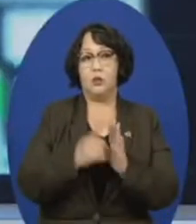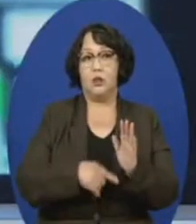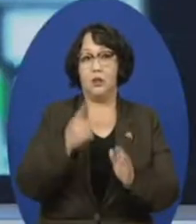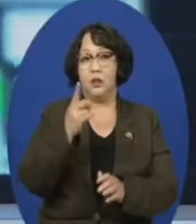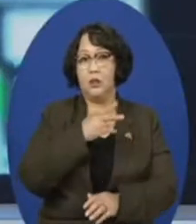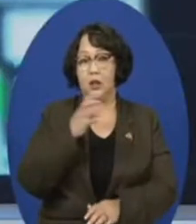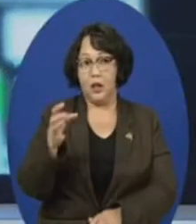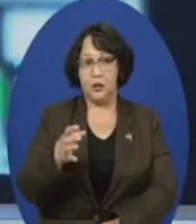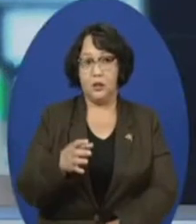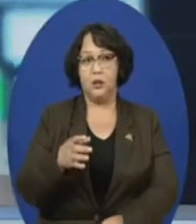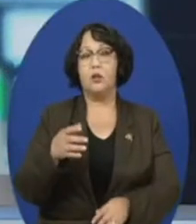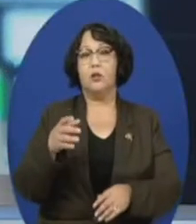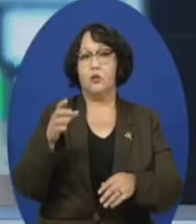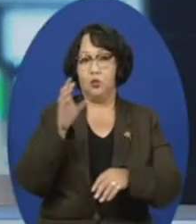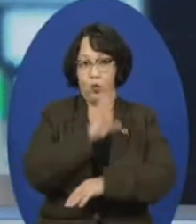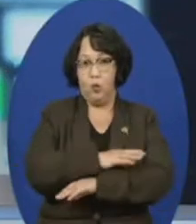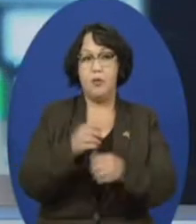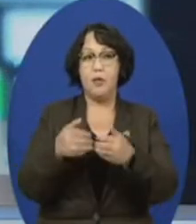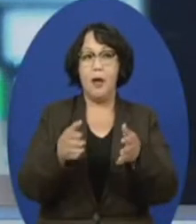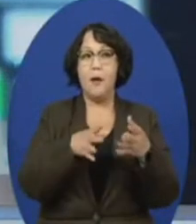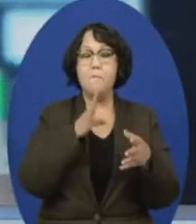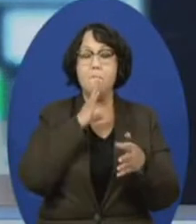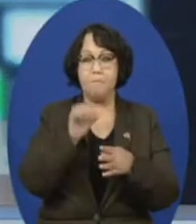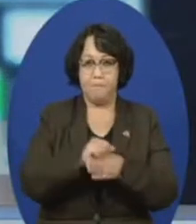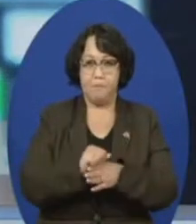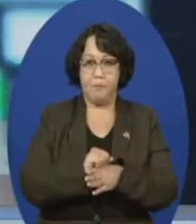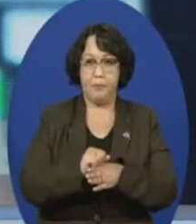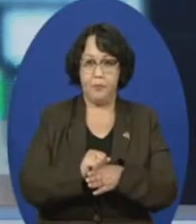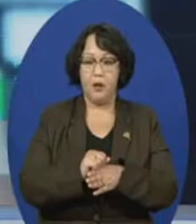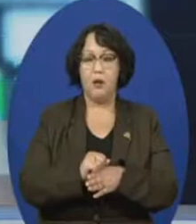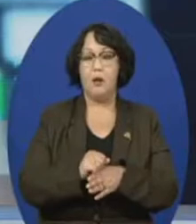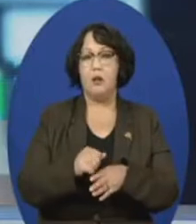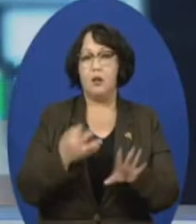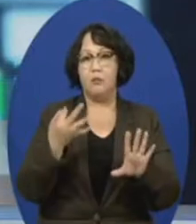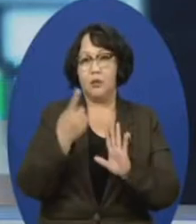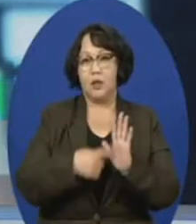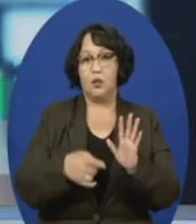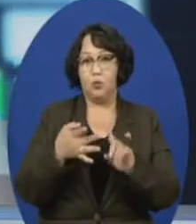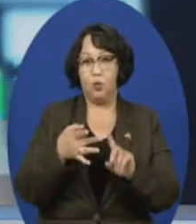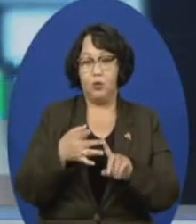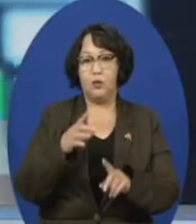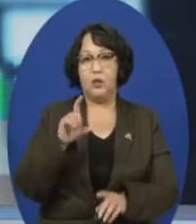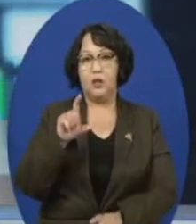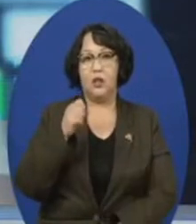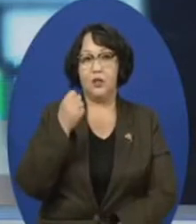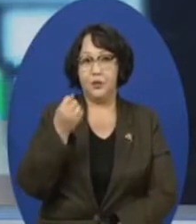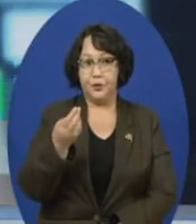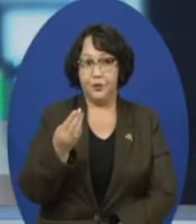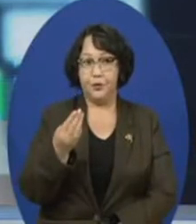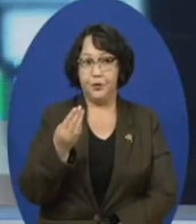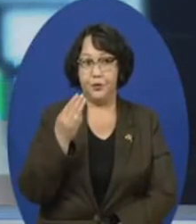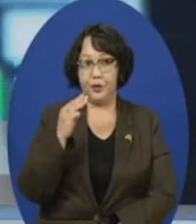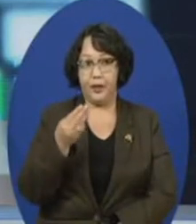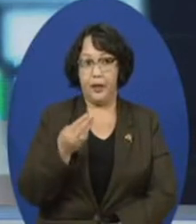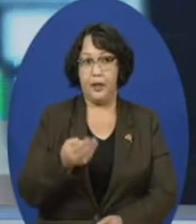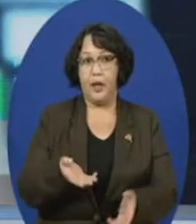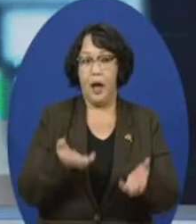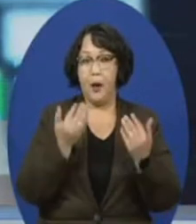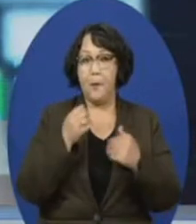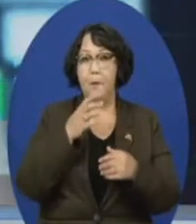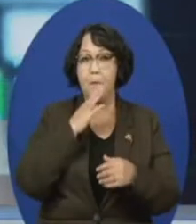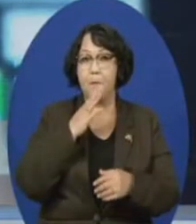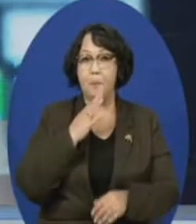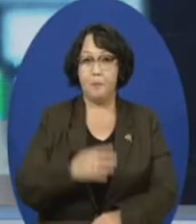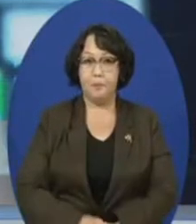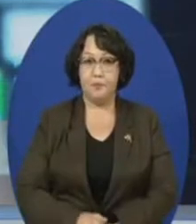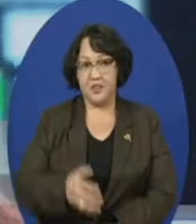9-р сарын 1-ээс танхимын хичээлийг эхлүүлэх бэлтгэл ажлыг хангаж байна. Ирэх сарын дунд үеэр эсэлт ерөнхий шалгалтыг товлох саналыг маргаашийн засгийн газрын ээлжид